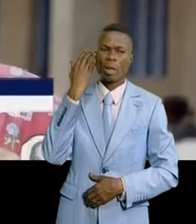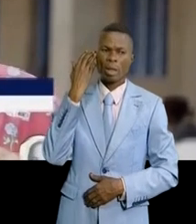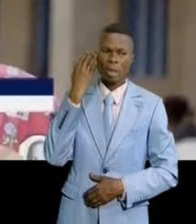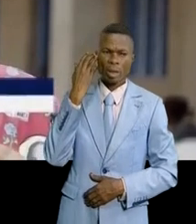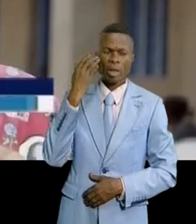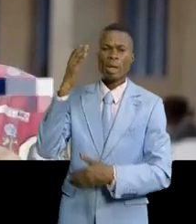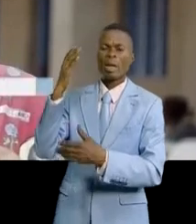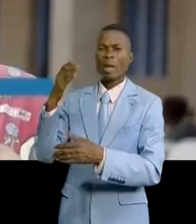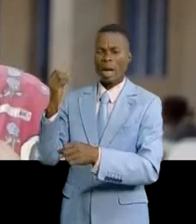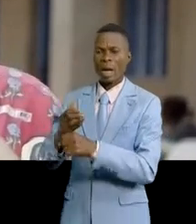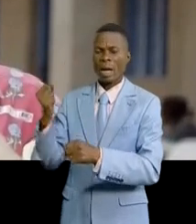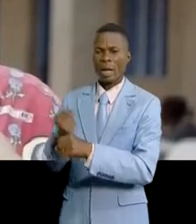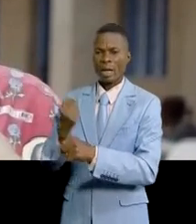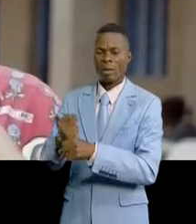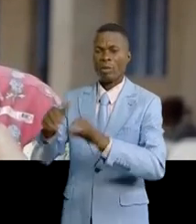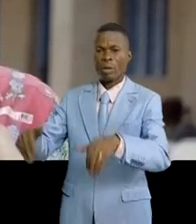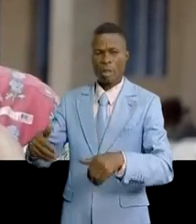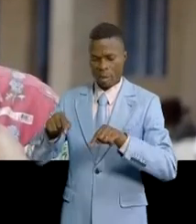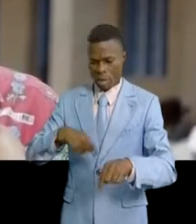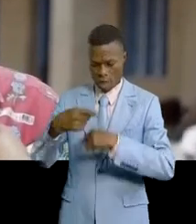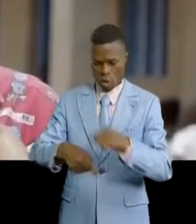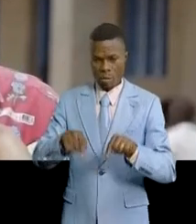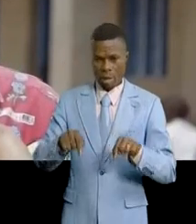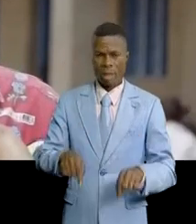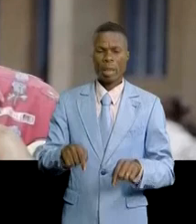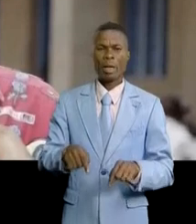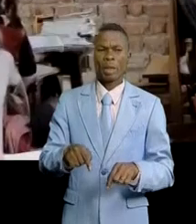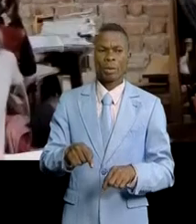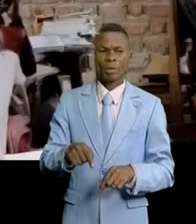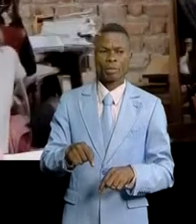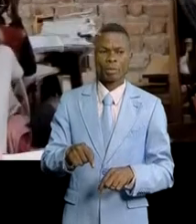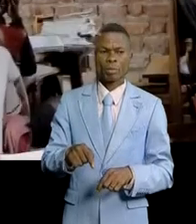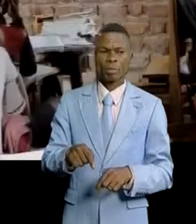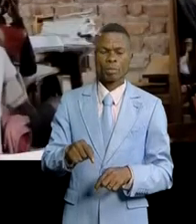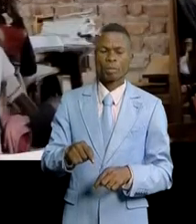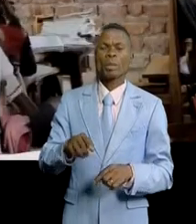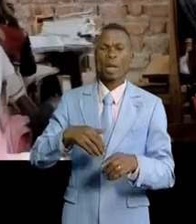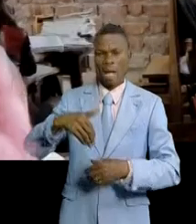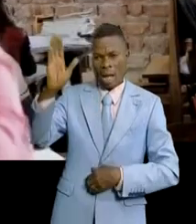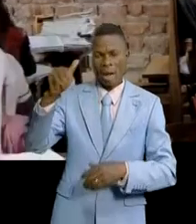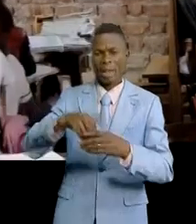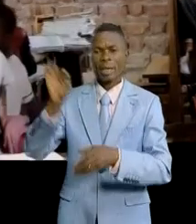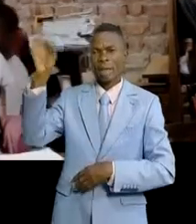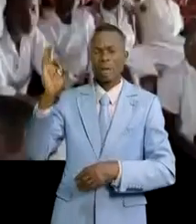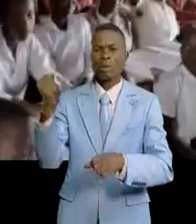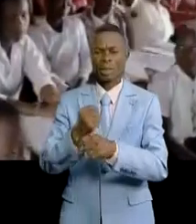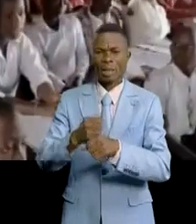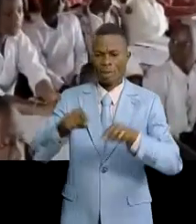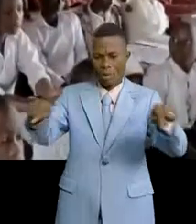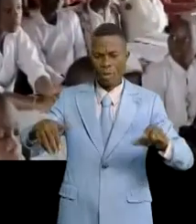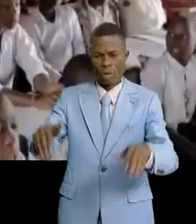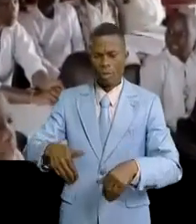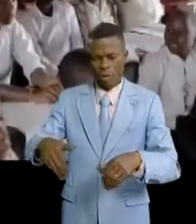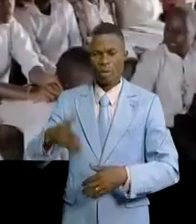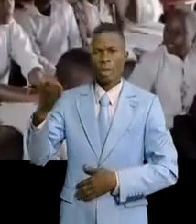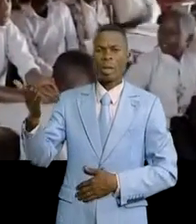activités chambestres, mais actuellement, ils commencent à faire leurs activités dans les entités qui se trouvent près du cadre